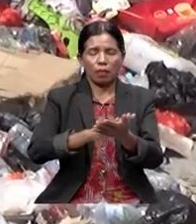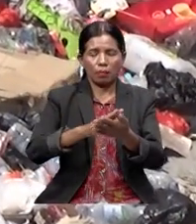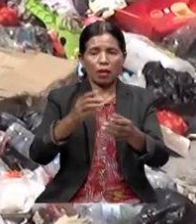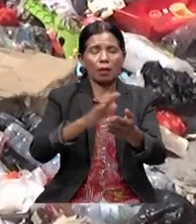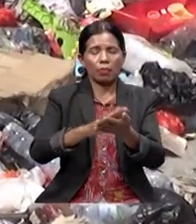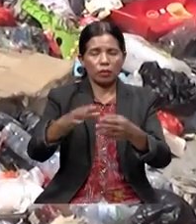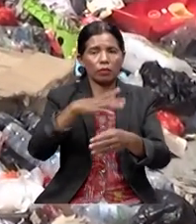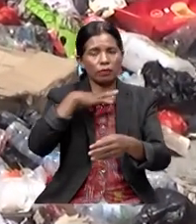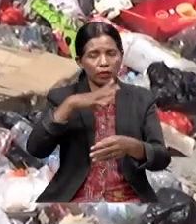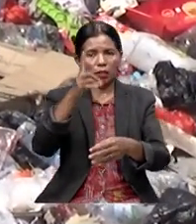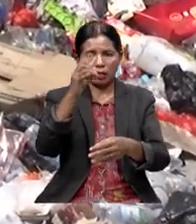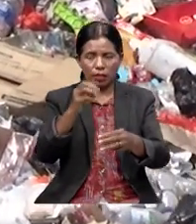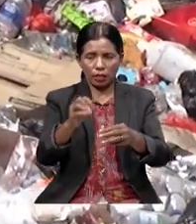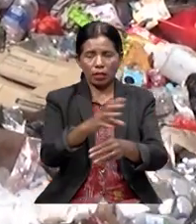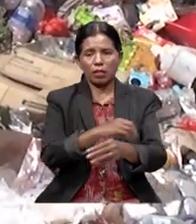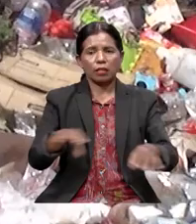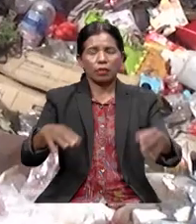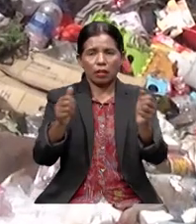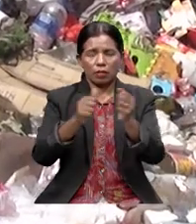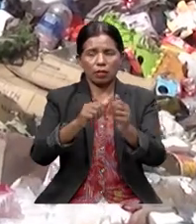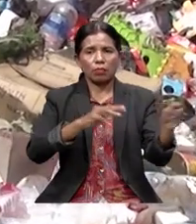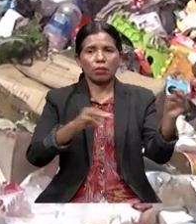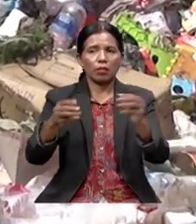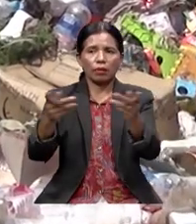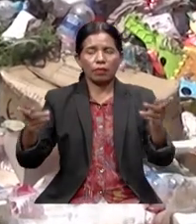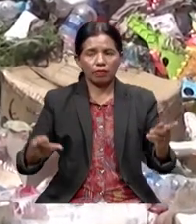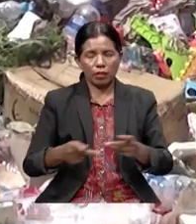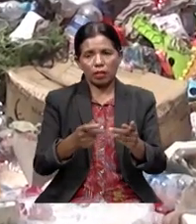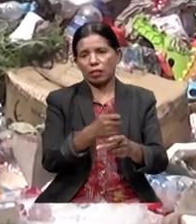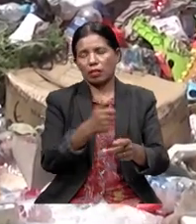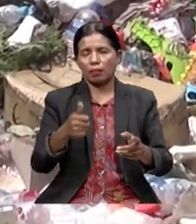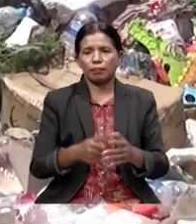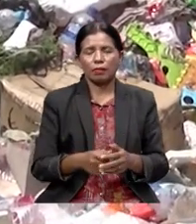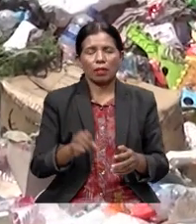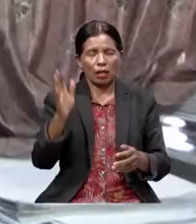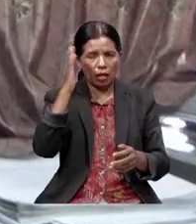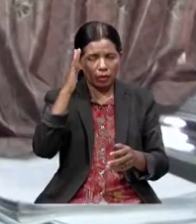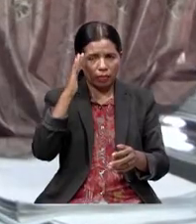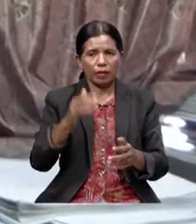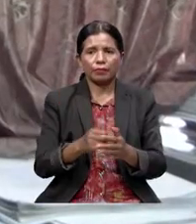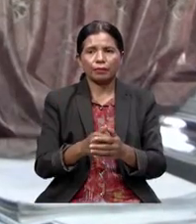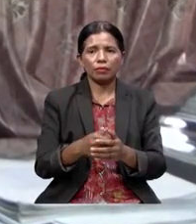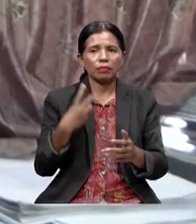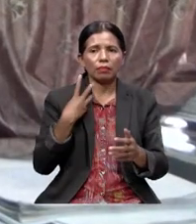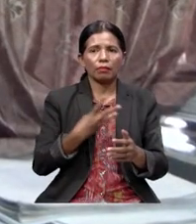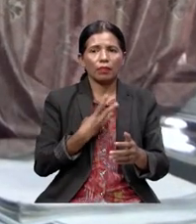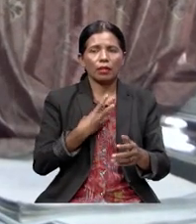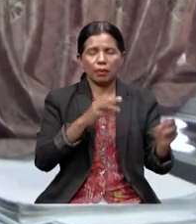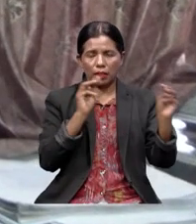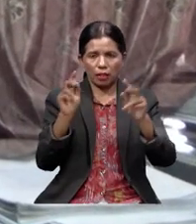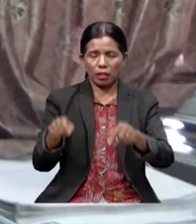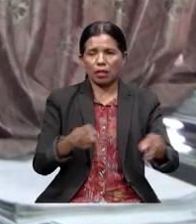munisipi dili se koordena ho autoridade lokal ho di muda fatin lisu nih ba fatin seluk. Hanuin hela kata itu ane seasne ami tini